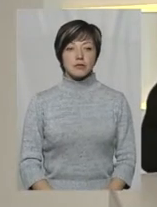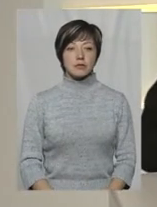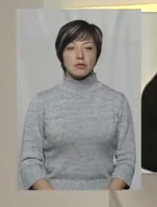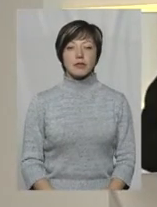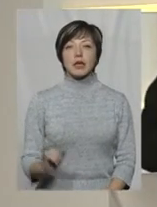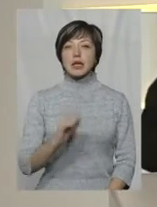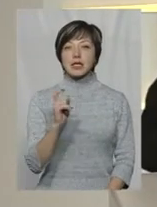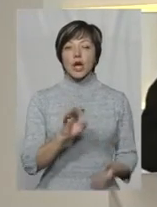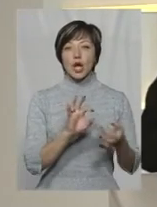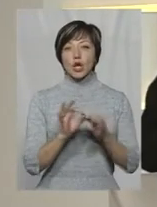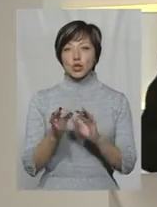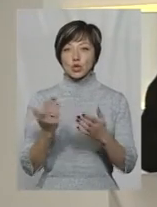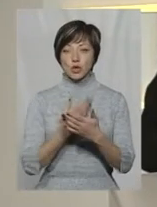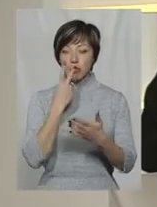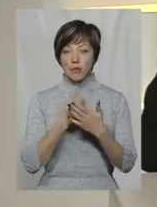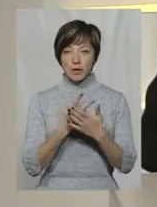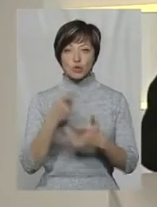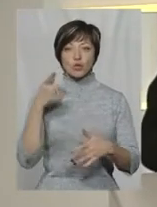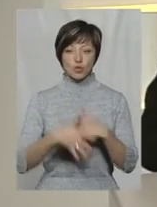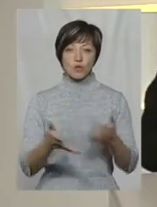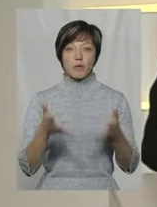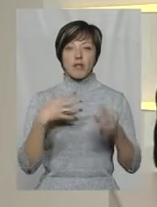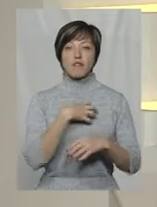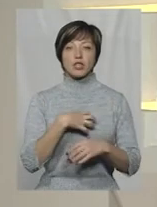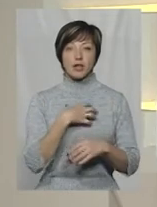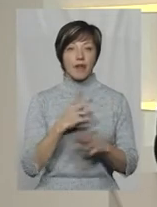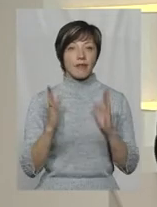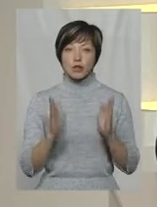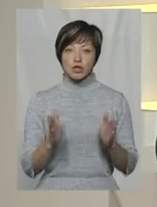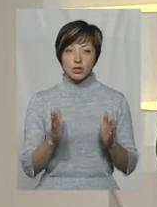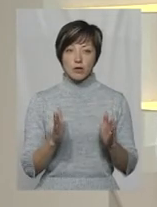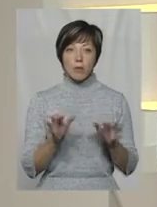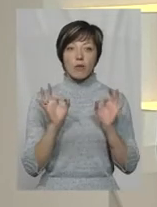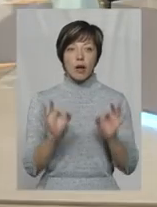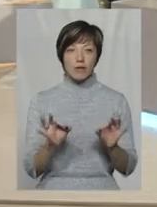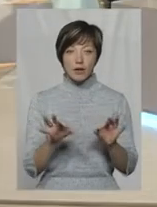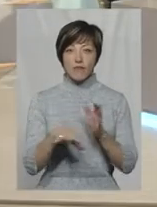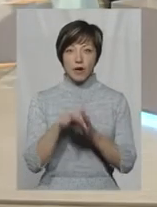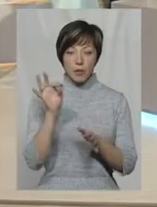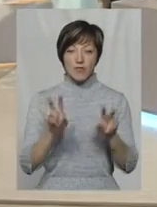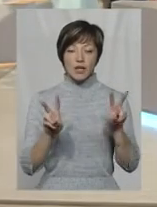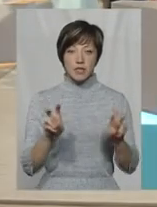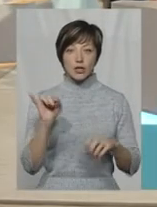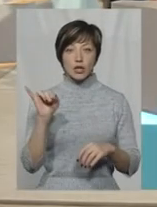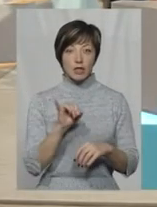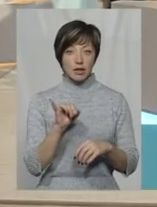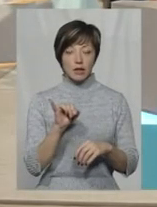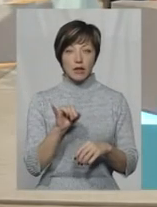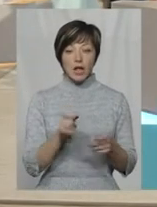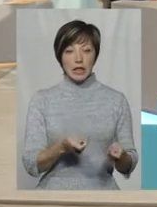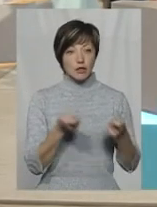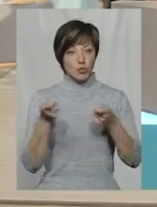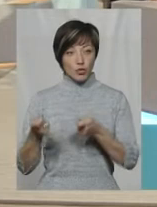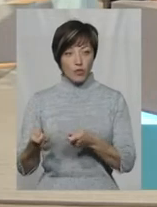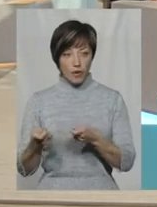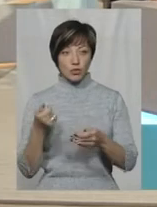Із сюжету, який ми щойно переглянули, стає зрозуміло, що важливо не лише правильно вибрати вакцину, а й